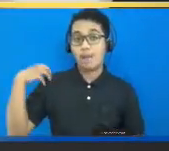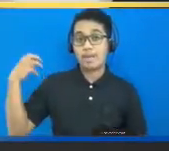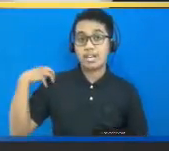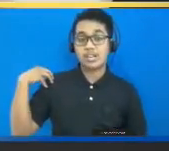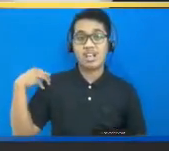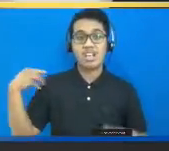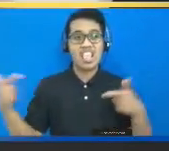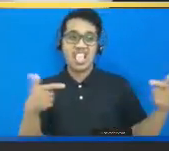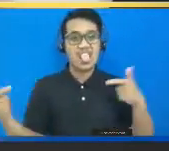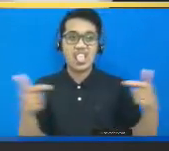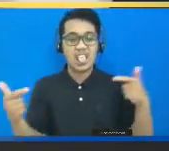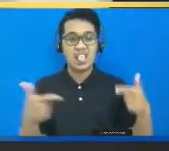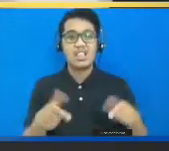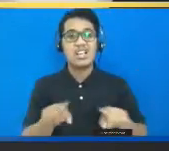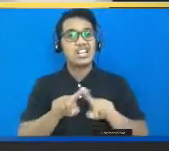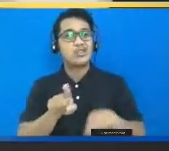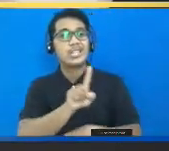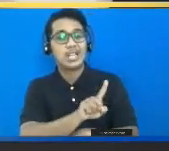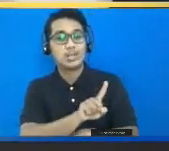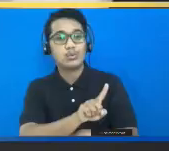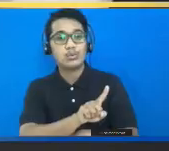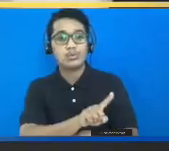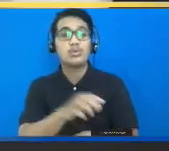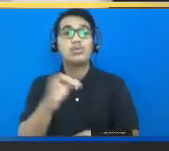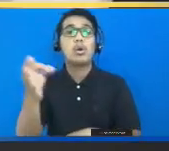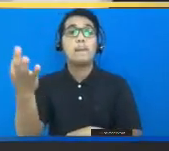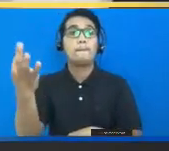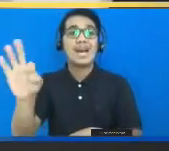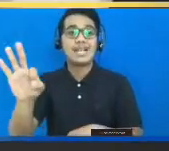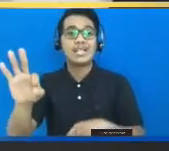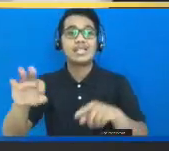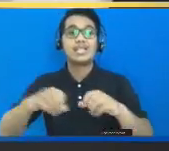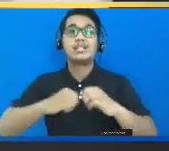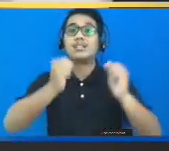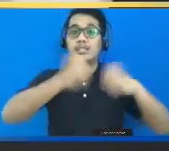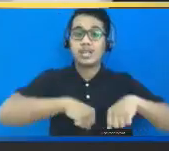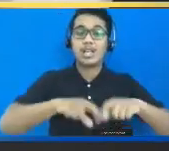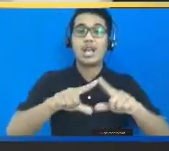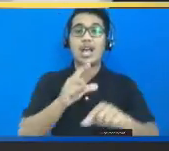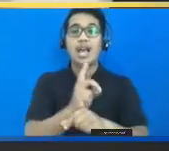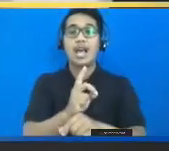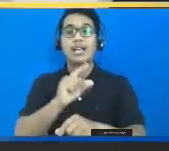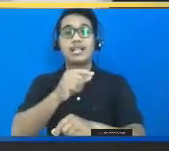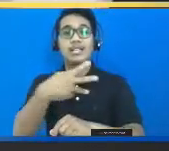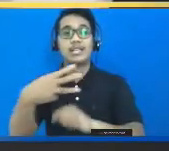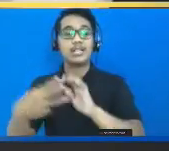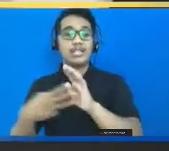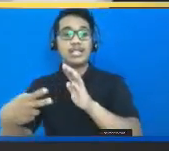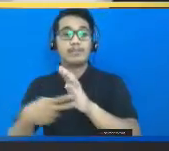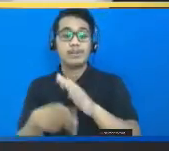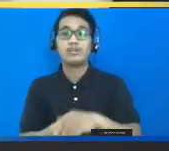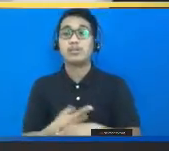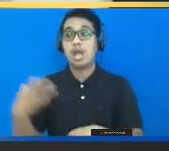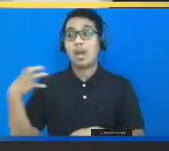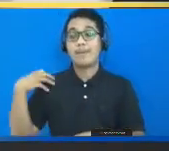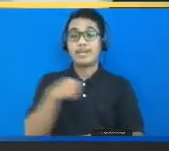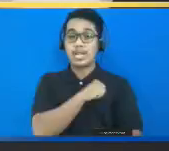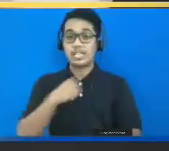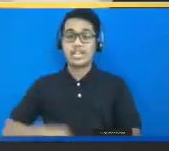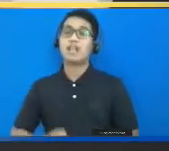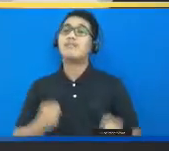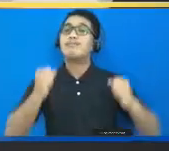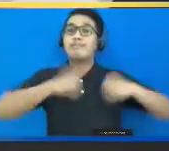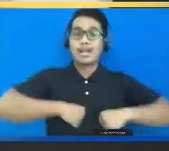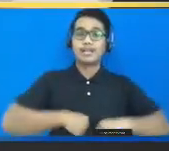bertengkar kecuali satu hal yaitu Paris agreement lah ini dua-duanya sepakat dalam kaitan ini nah saya lihat